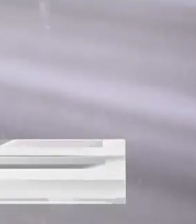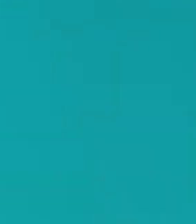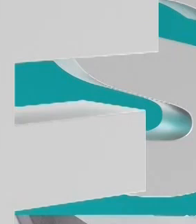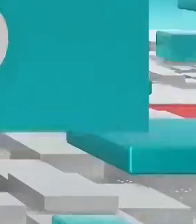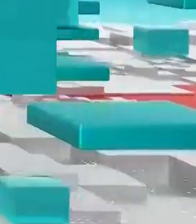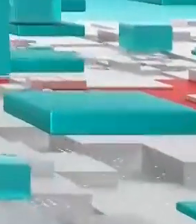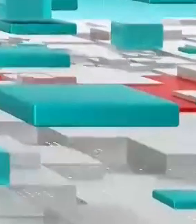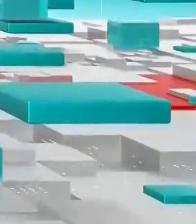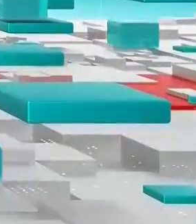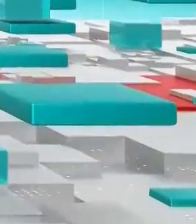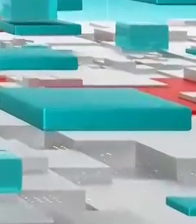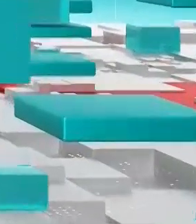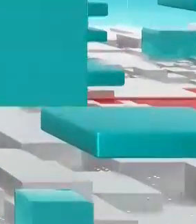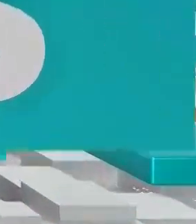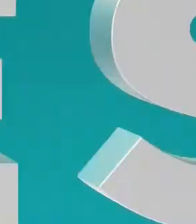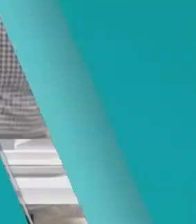тыңдадым.